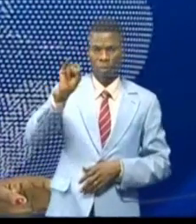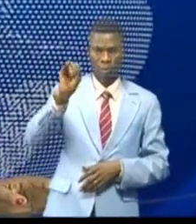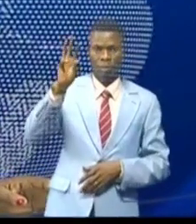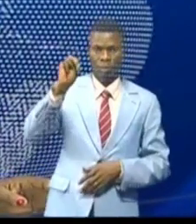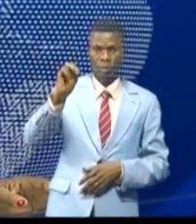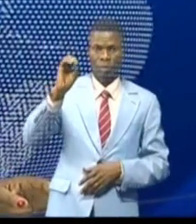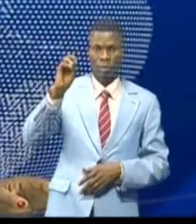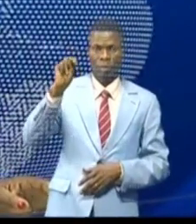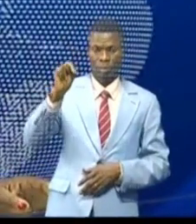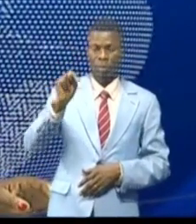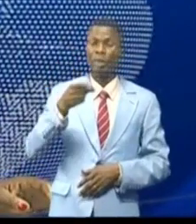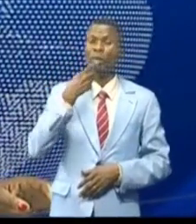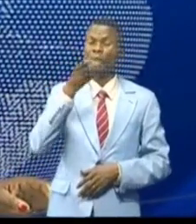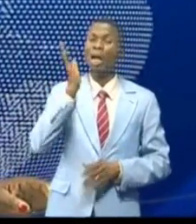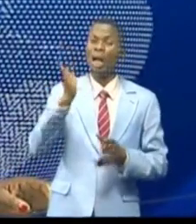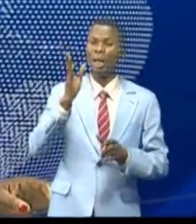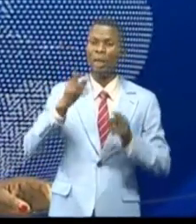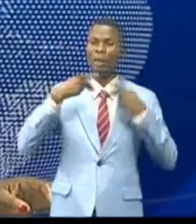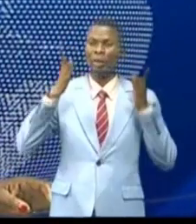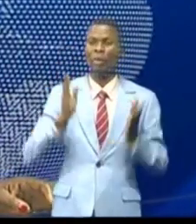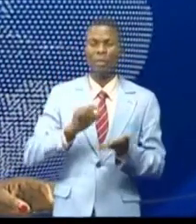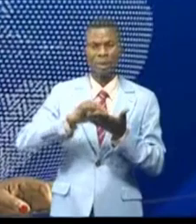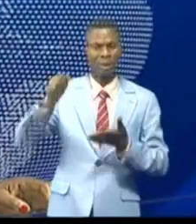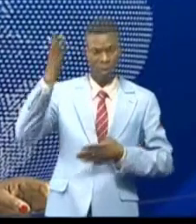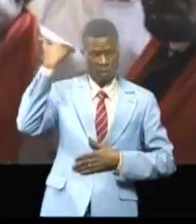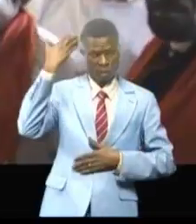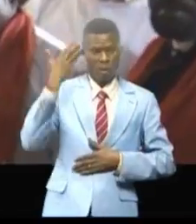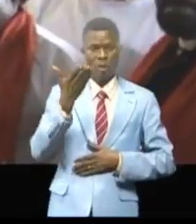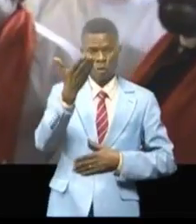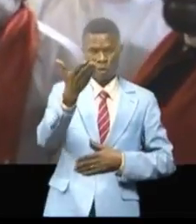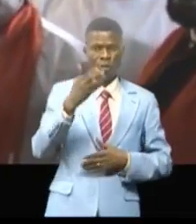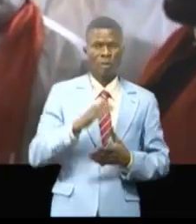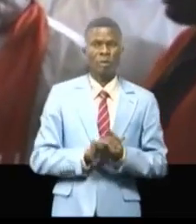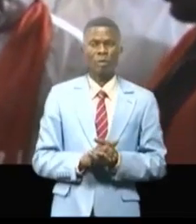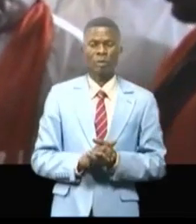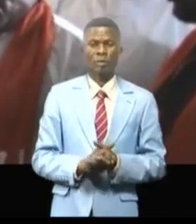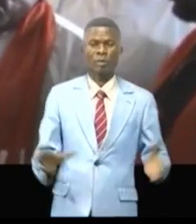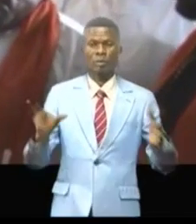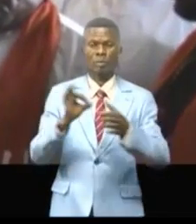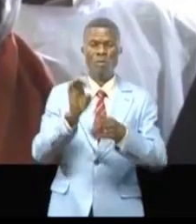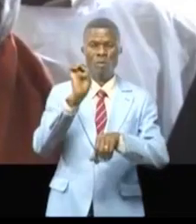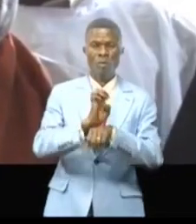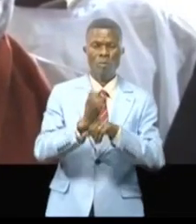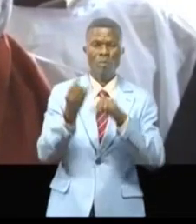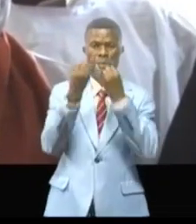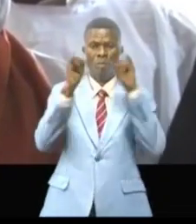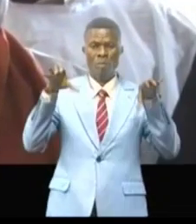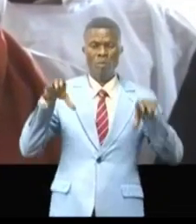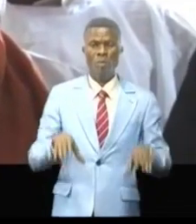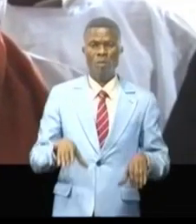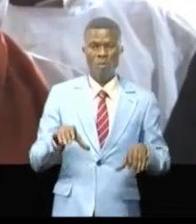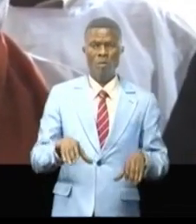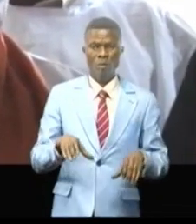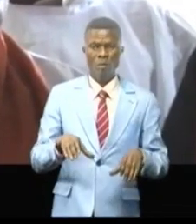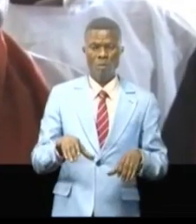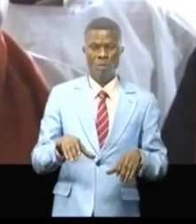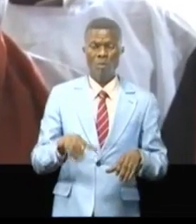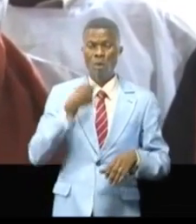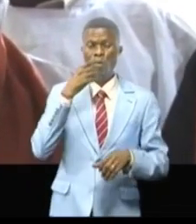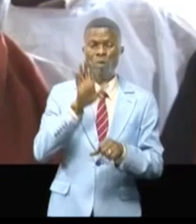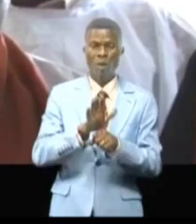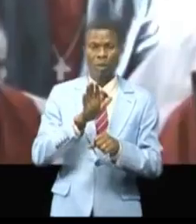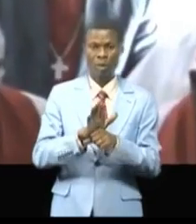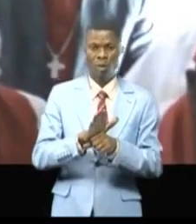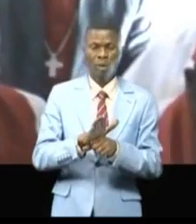met en garde tous ces pasteurs excommuniés. Président de l'Union des églises indépendantes du Congo tape du poing sur